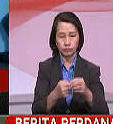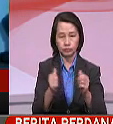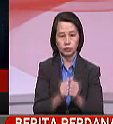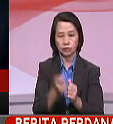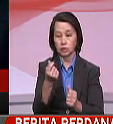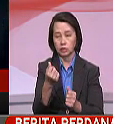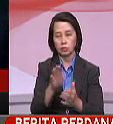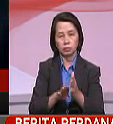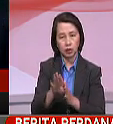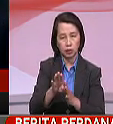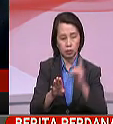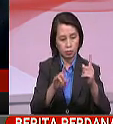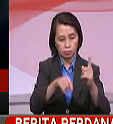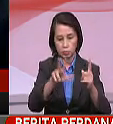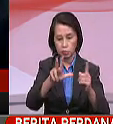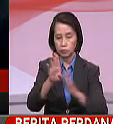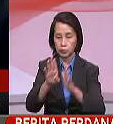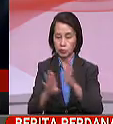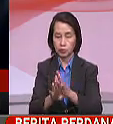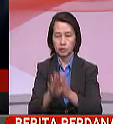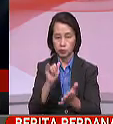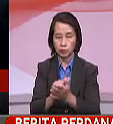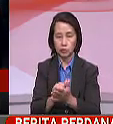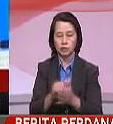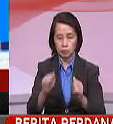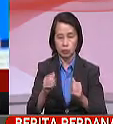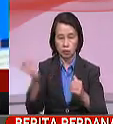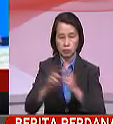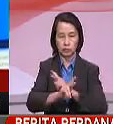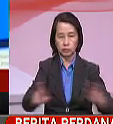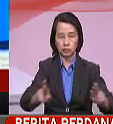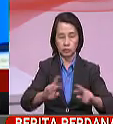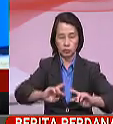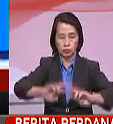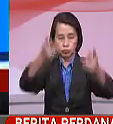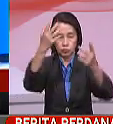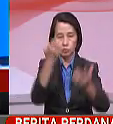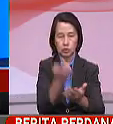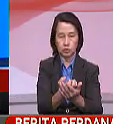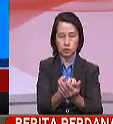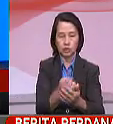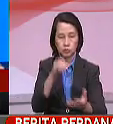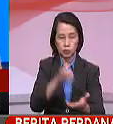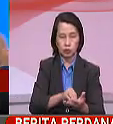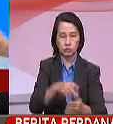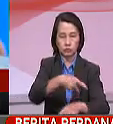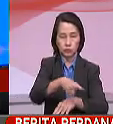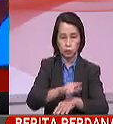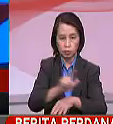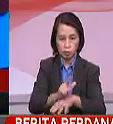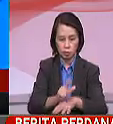nilai pembangunan kasau satupun tiga bila Bi to the jungle menyediakan lonjakan ekonomi berlimpah tinggi di Langkawi